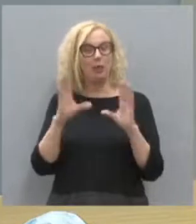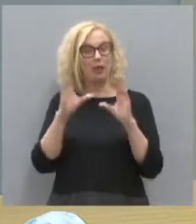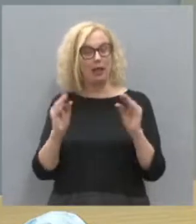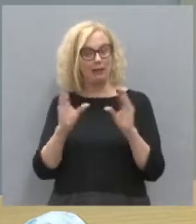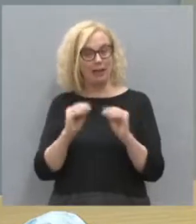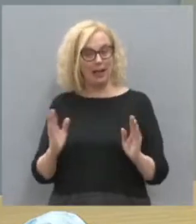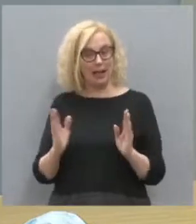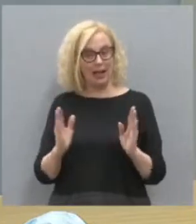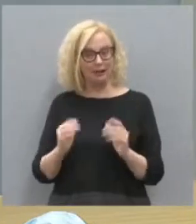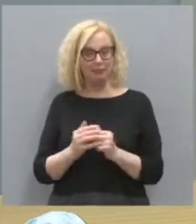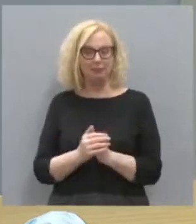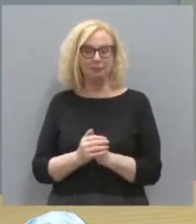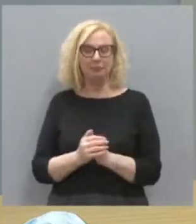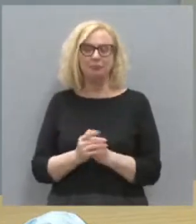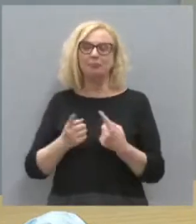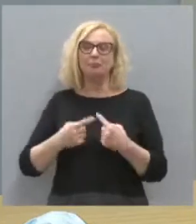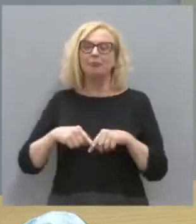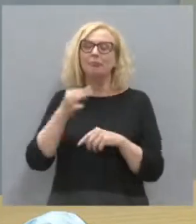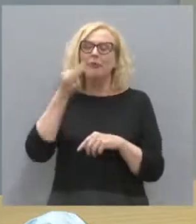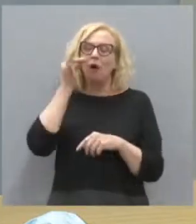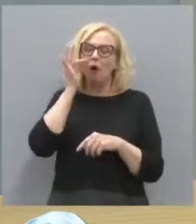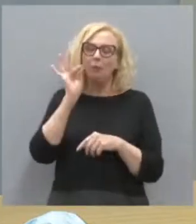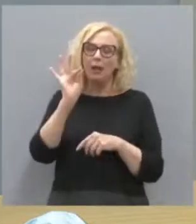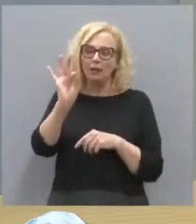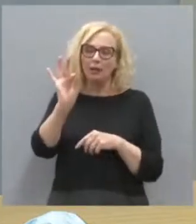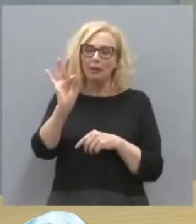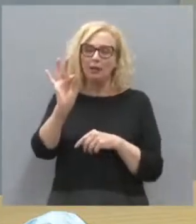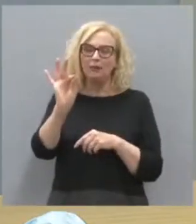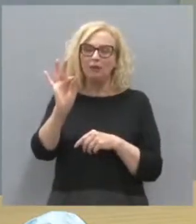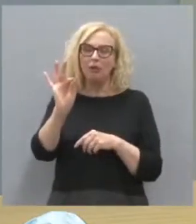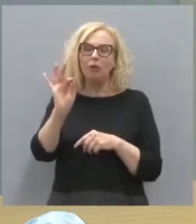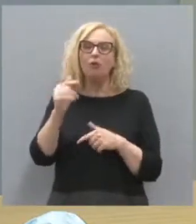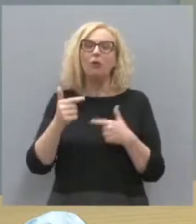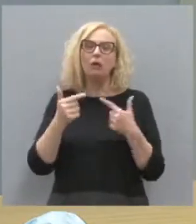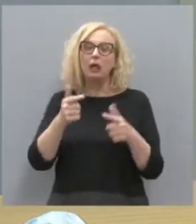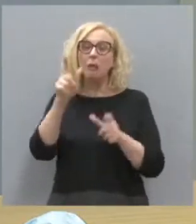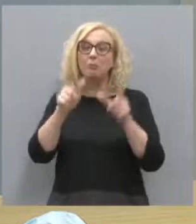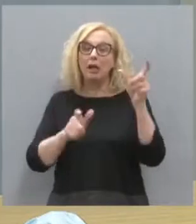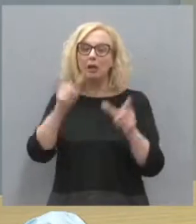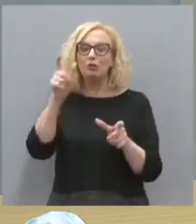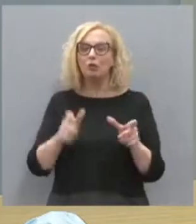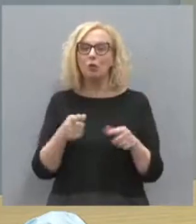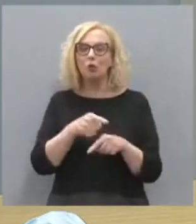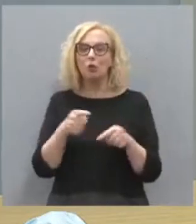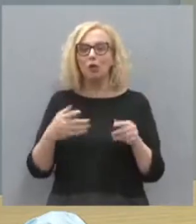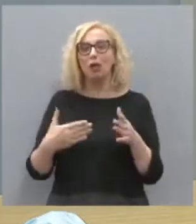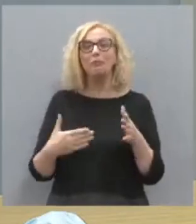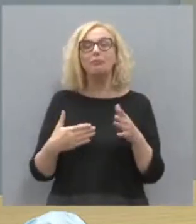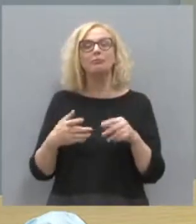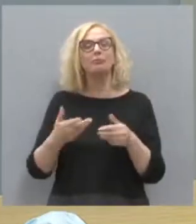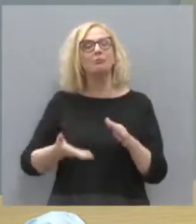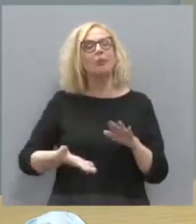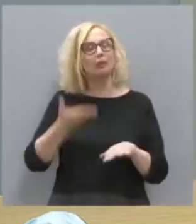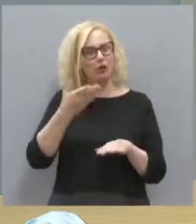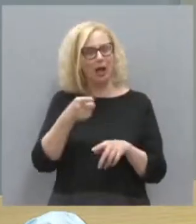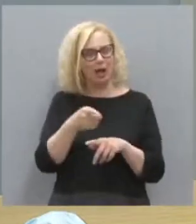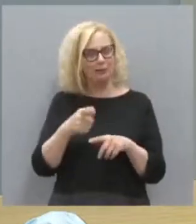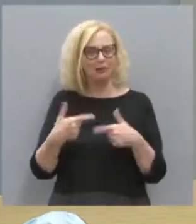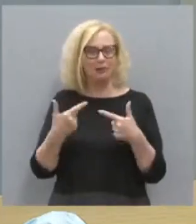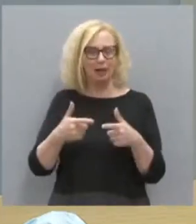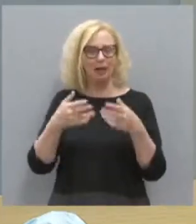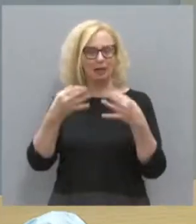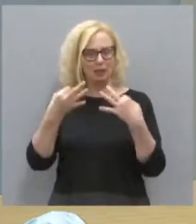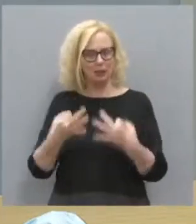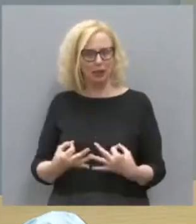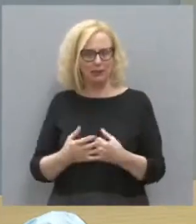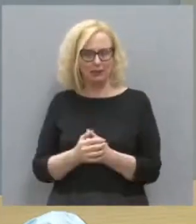aspetta quindi l'obiettivo è proprio quello di mettere in sicurezza la maggior parte della punta trentina che appunto dopo